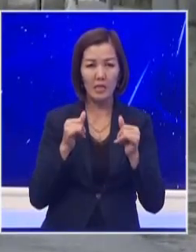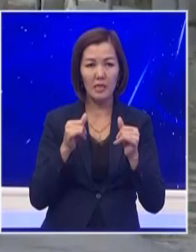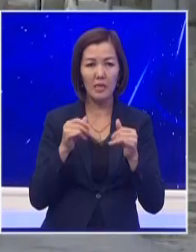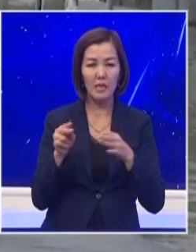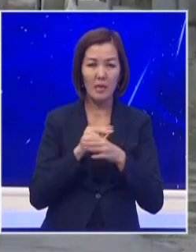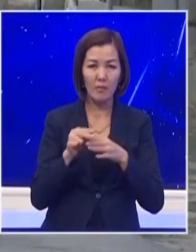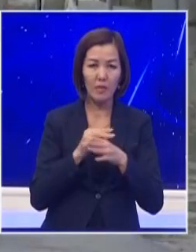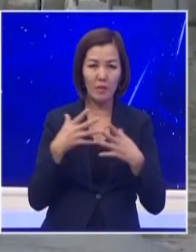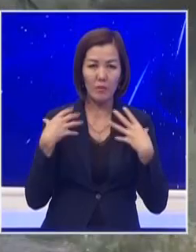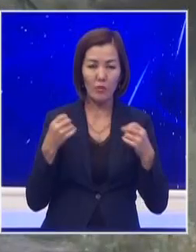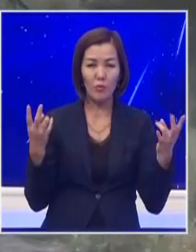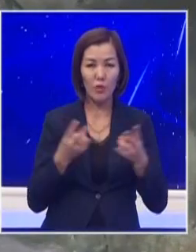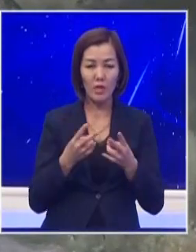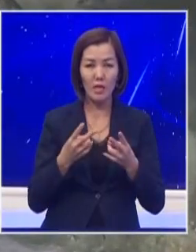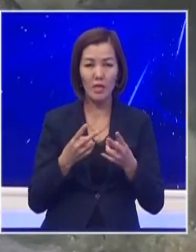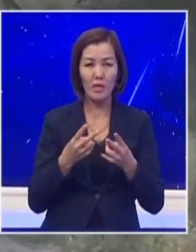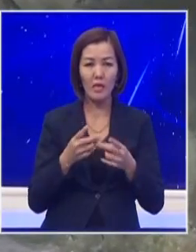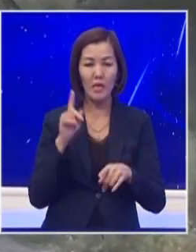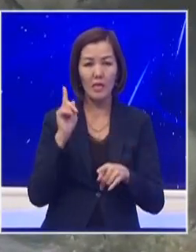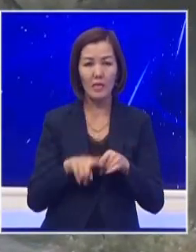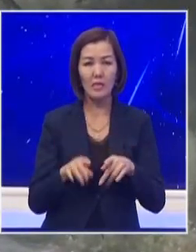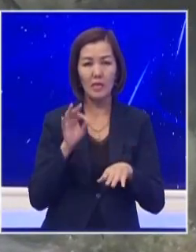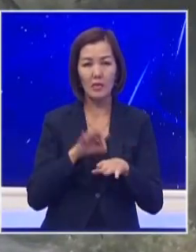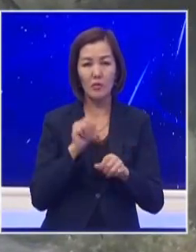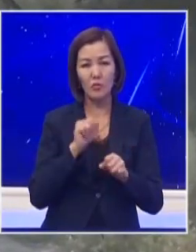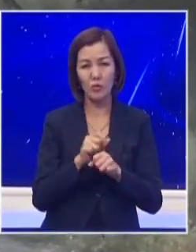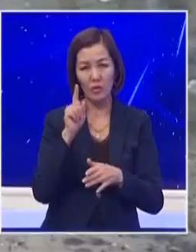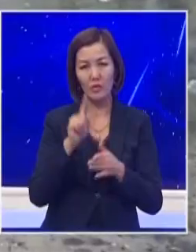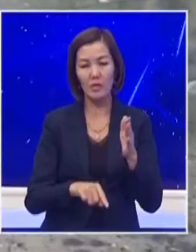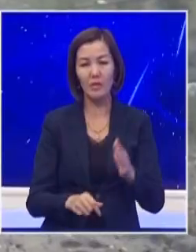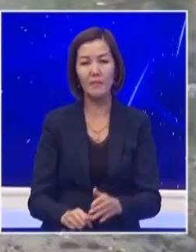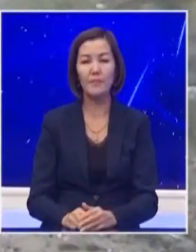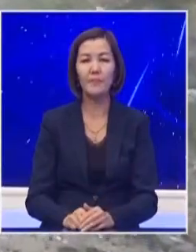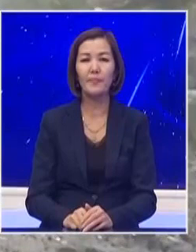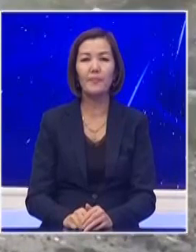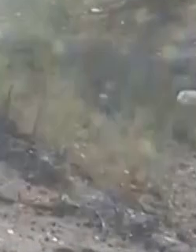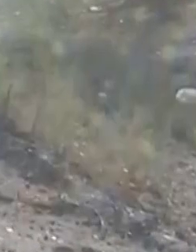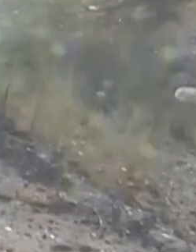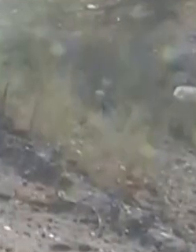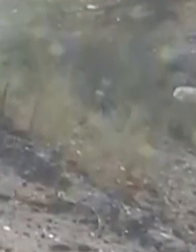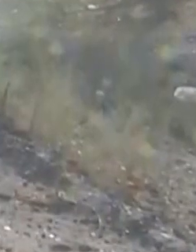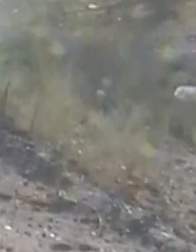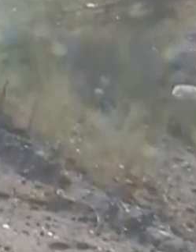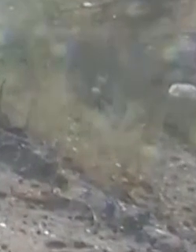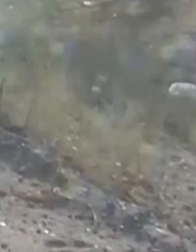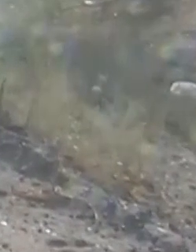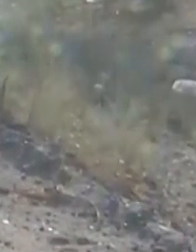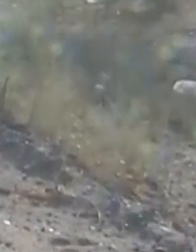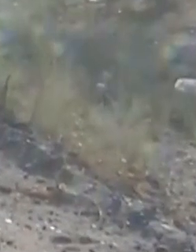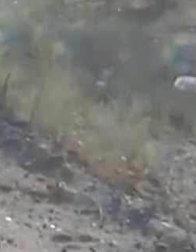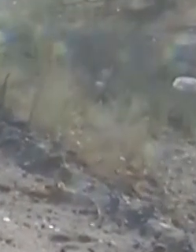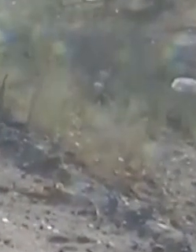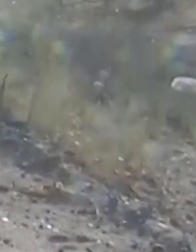себеп болған індет анықталады. Демек аз уақытта ауру саптайлады деп сенеді. Ақбота Оралқызы, Бекжан Кенжебай, Жетісу телеарнасы,